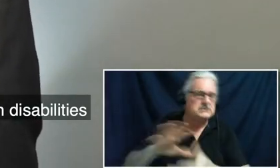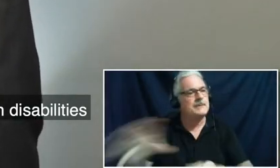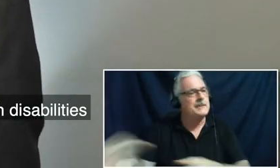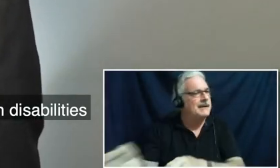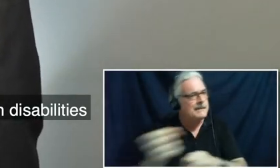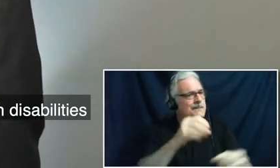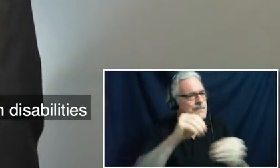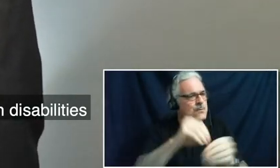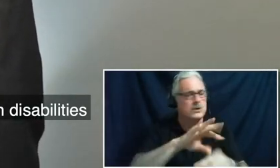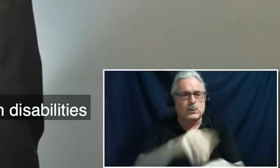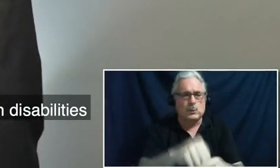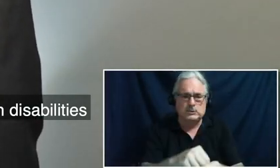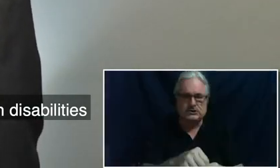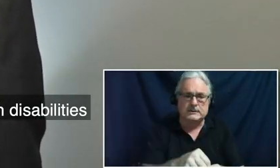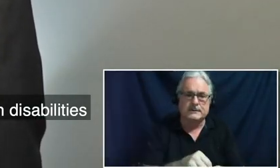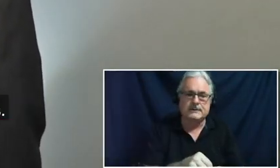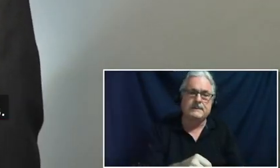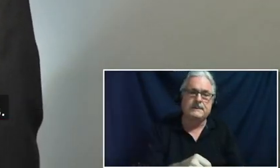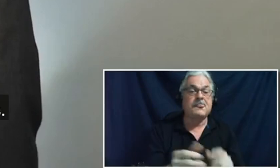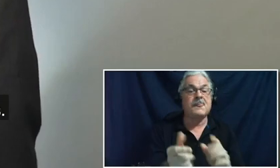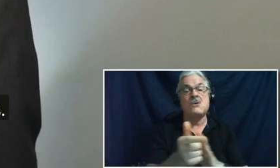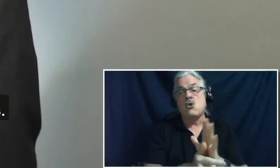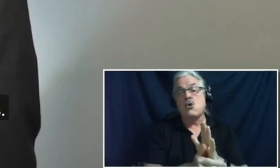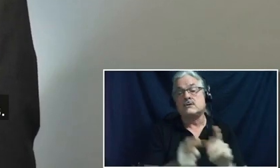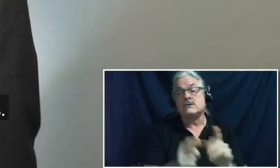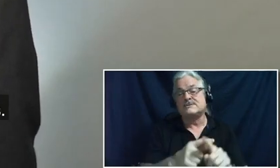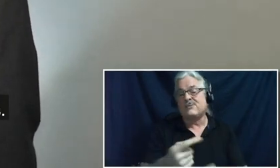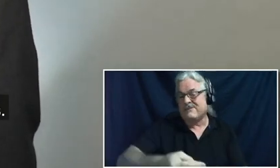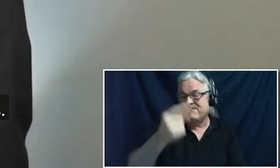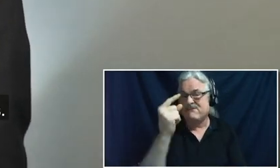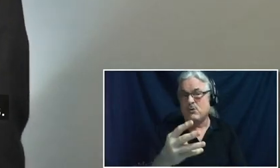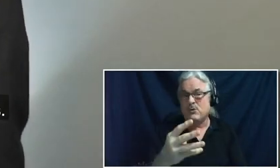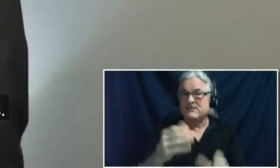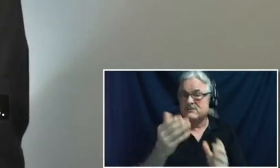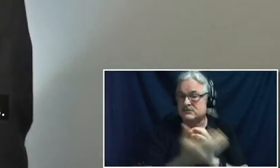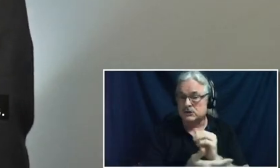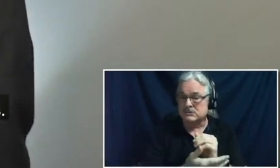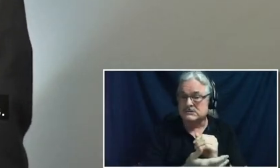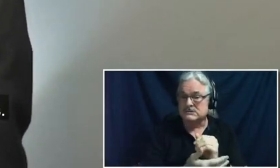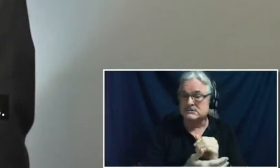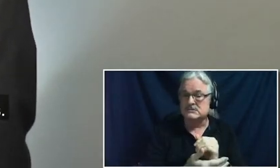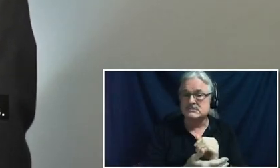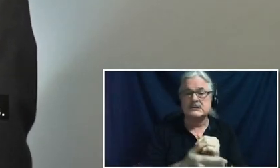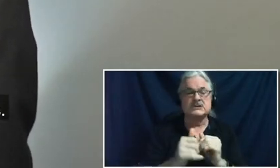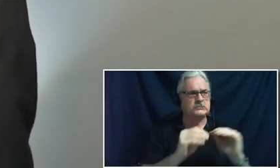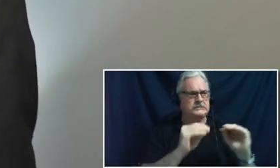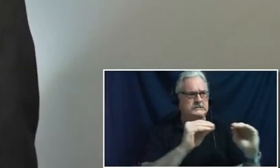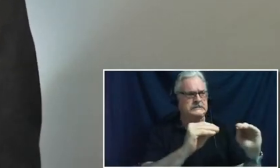quart des pays indiquent que les enfants handicapés doivent être éduqués dans des environnements séparés.